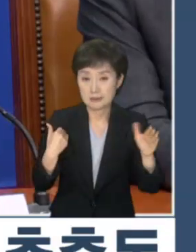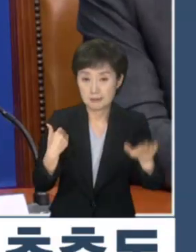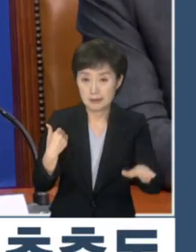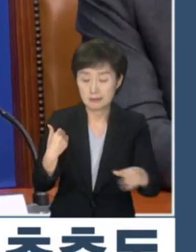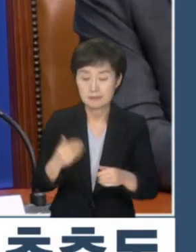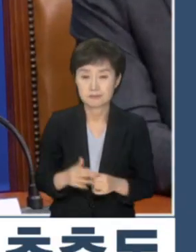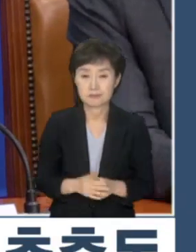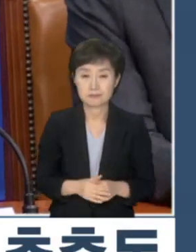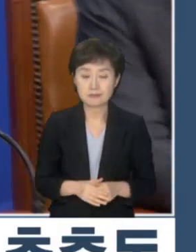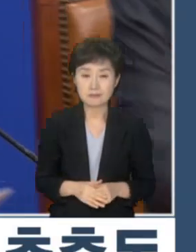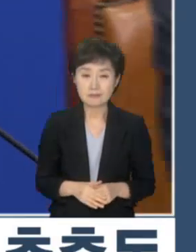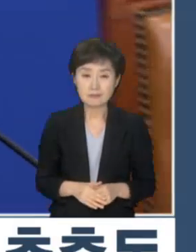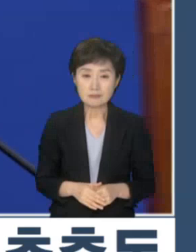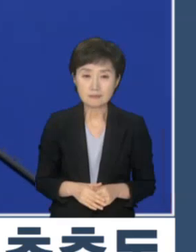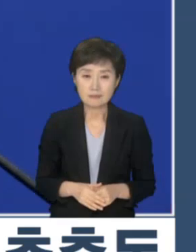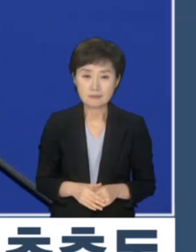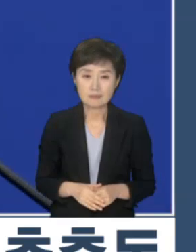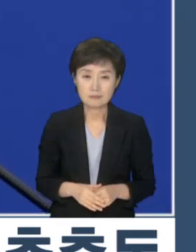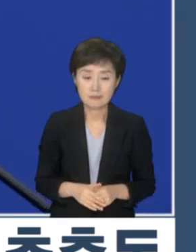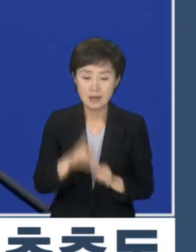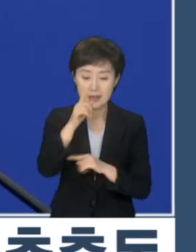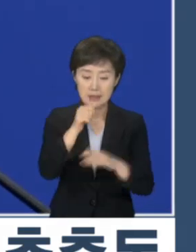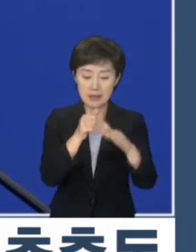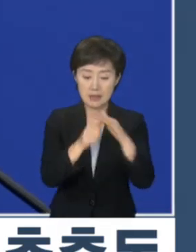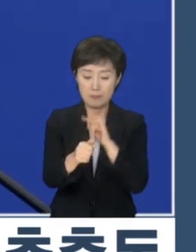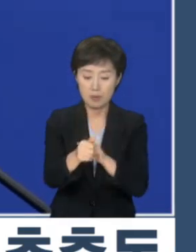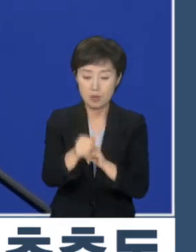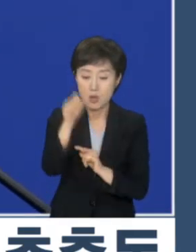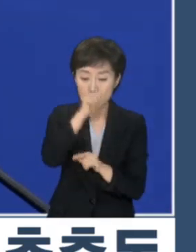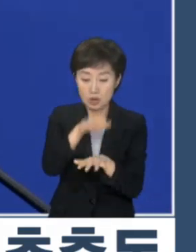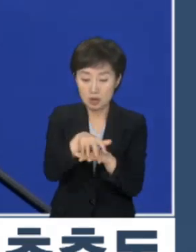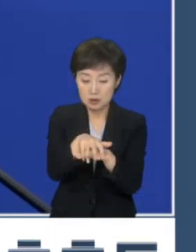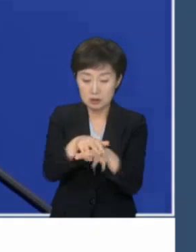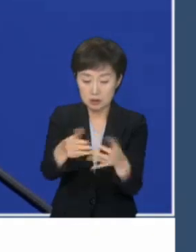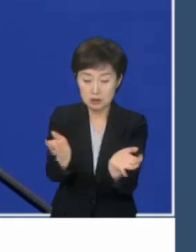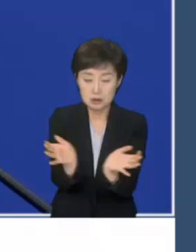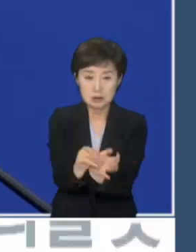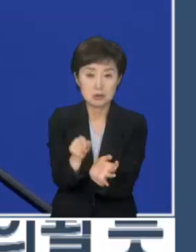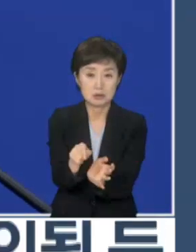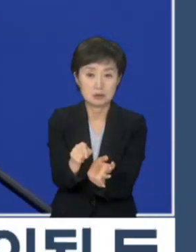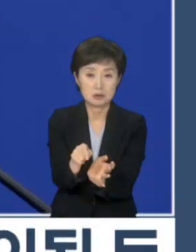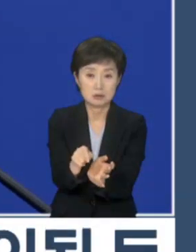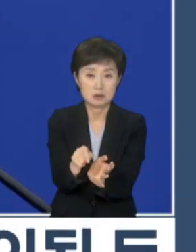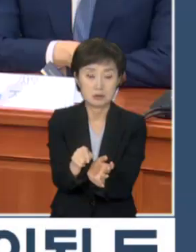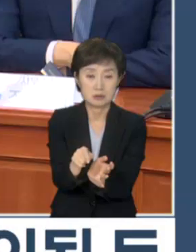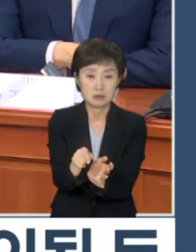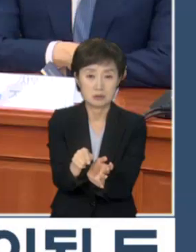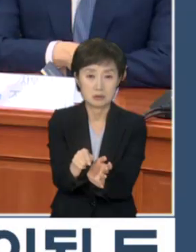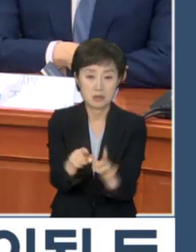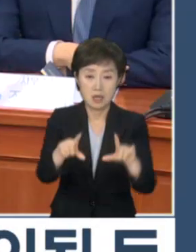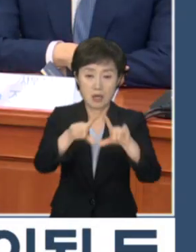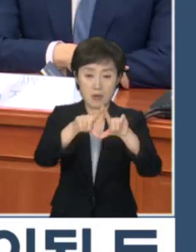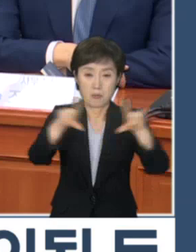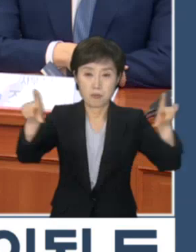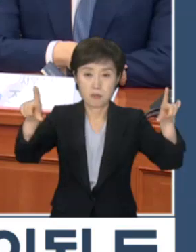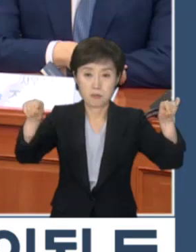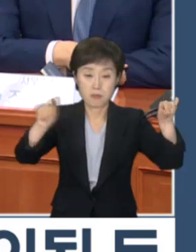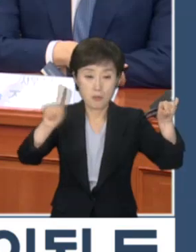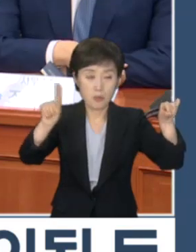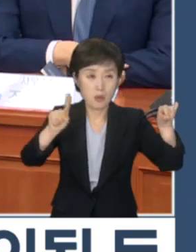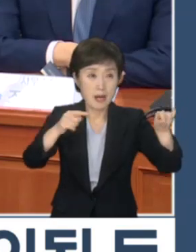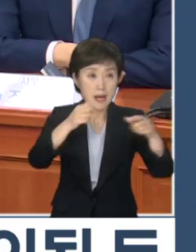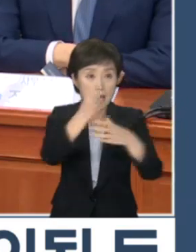지금 강성 지지층들이 현장에서는 그런 현수막도 붙었지 않았습니까? 정말